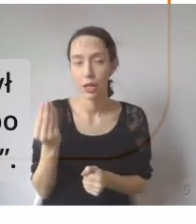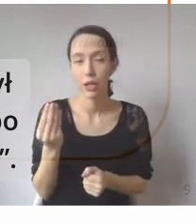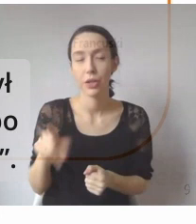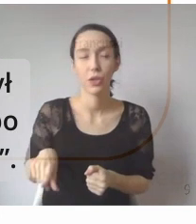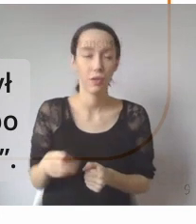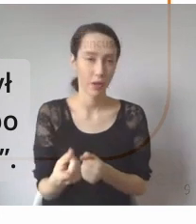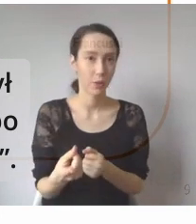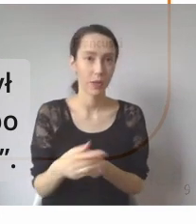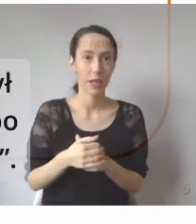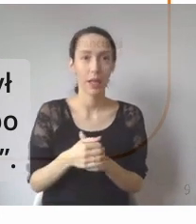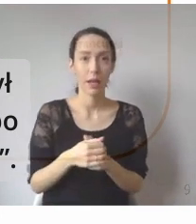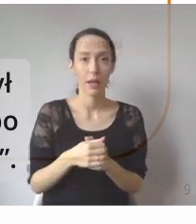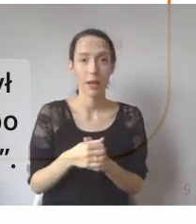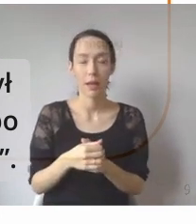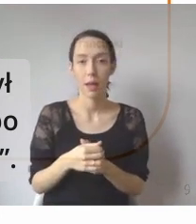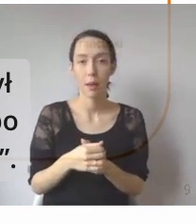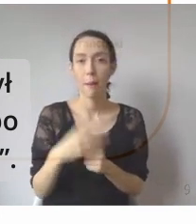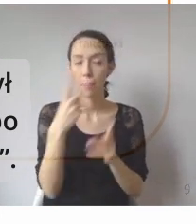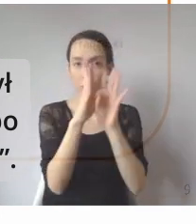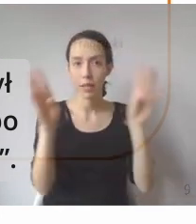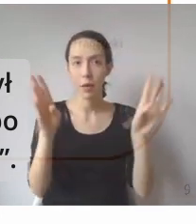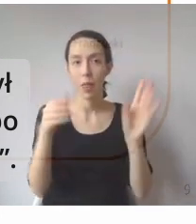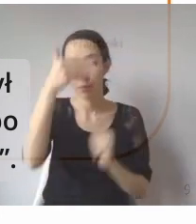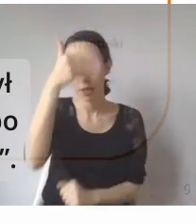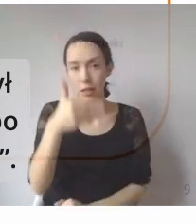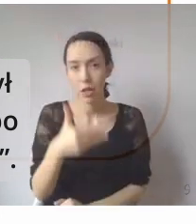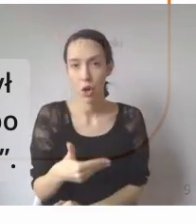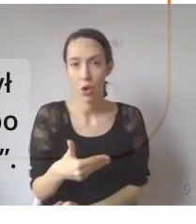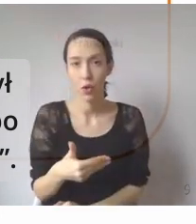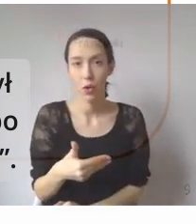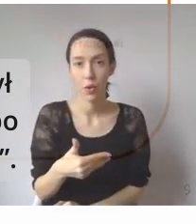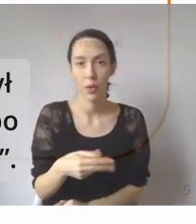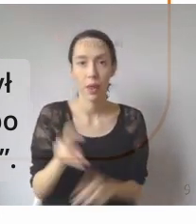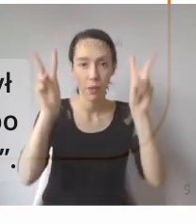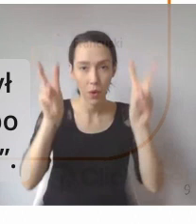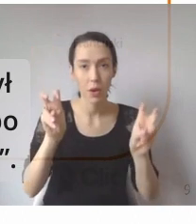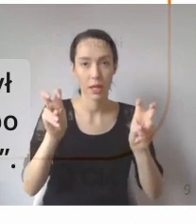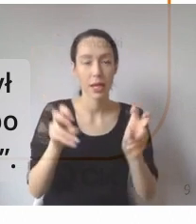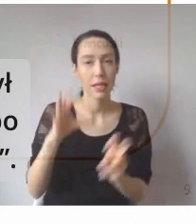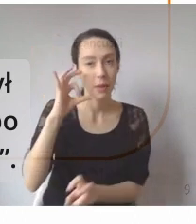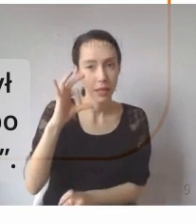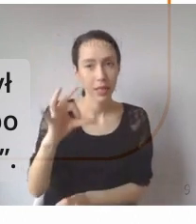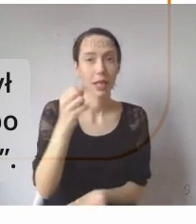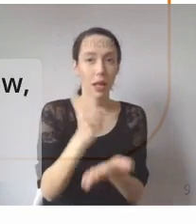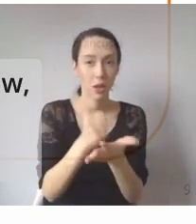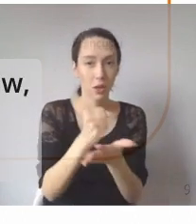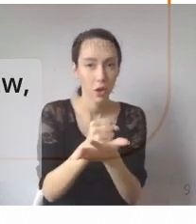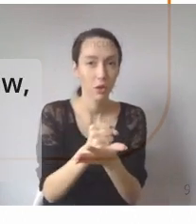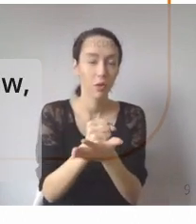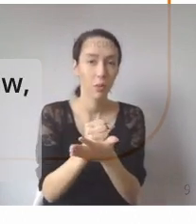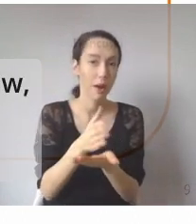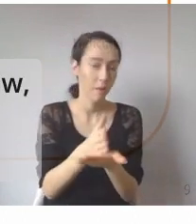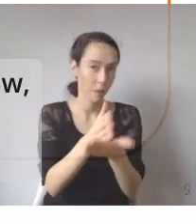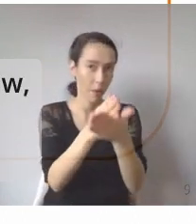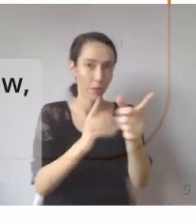wyskoczył nam jeden profil, gdzie osoba w doświadczeniu wpisała po prostu nazwę stanowiska. Specjalista do spraw obsługi klienta. No ale